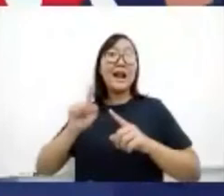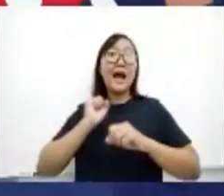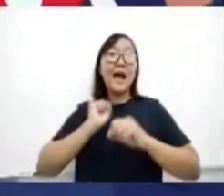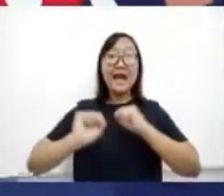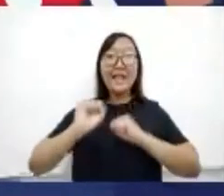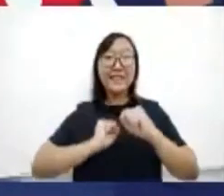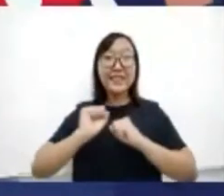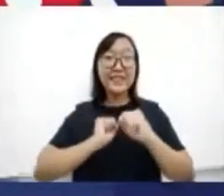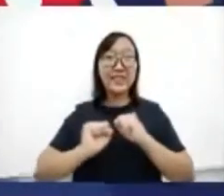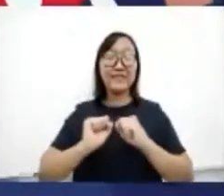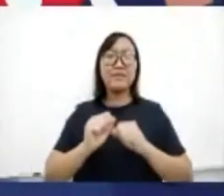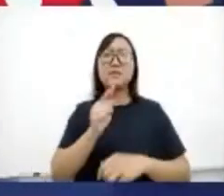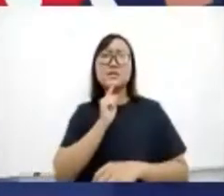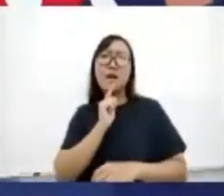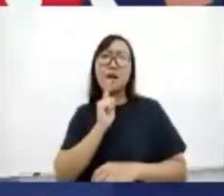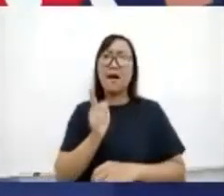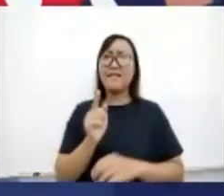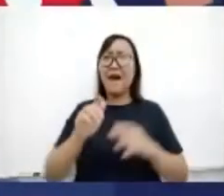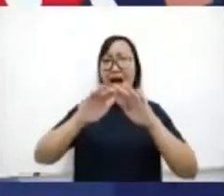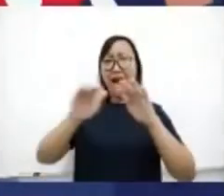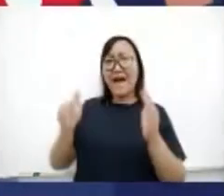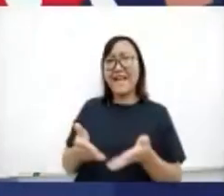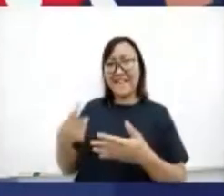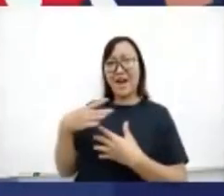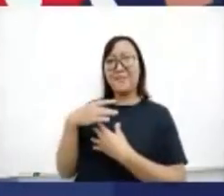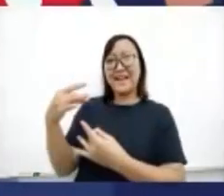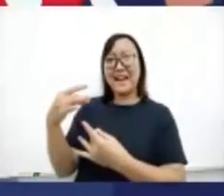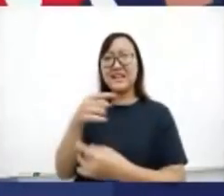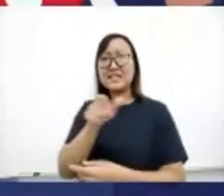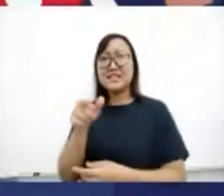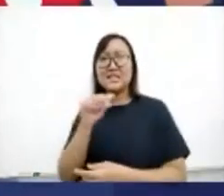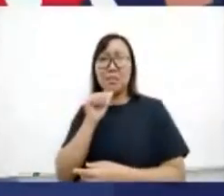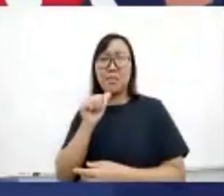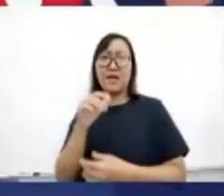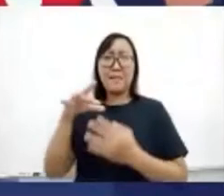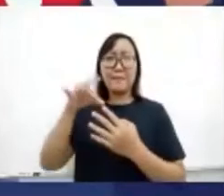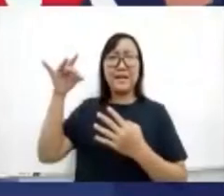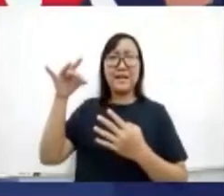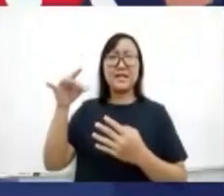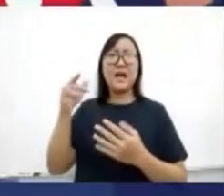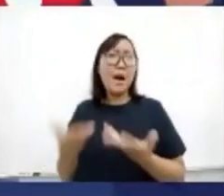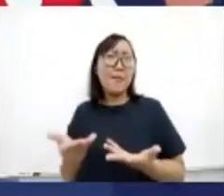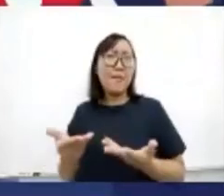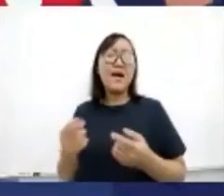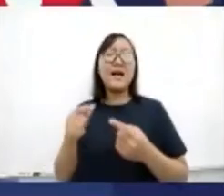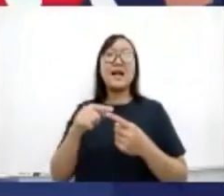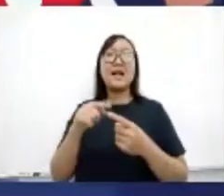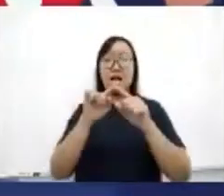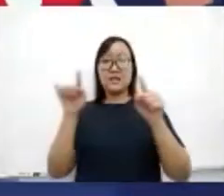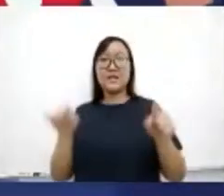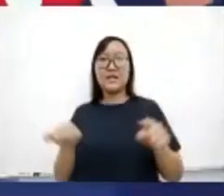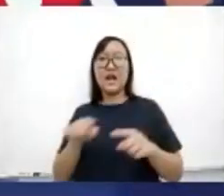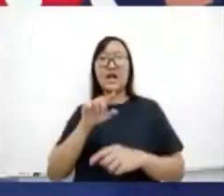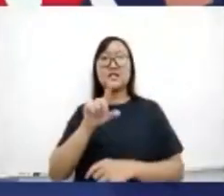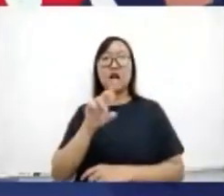hingga akhir karena kami menyediakan hadiah menarik bagi penanya terpilih yaitu uang elektronik sebesar 100.000 untuk dua orang penanya